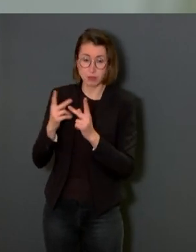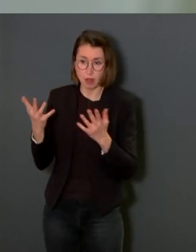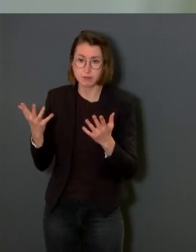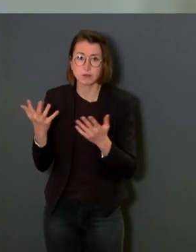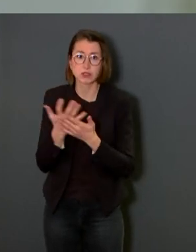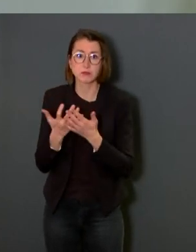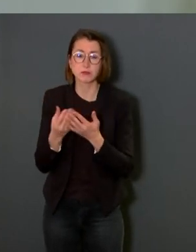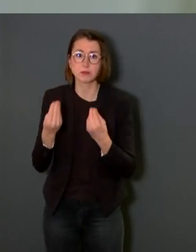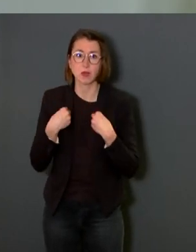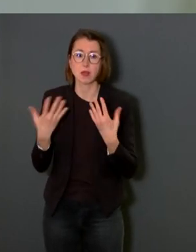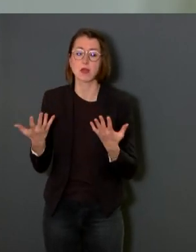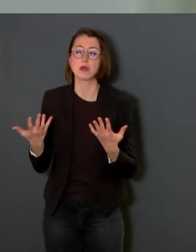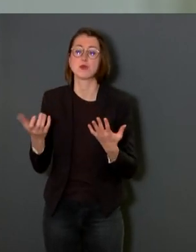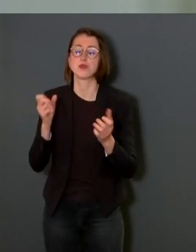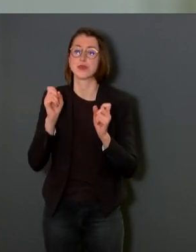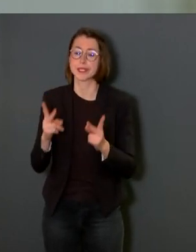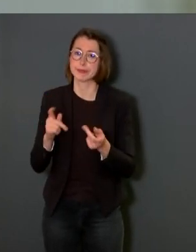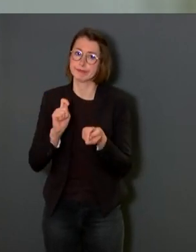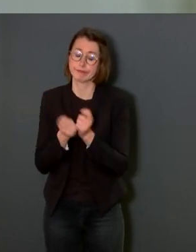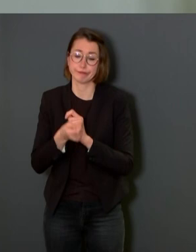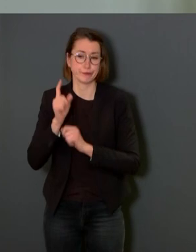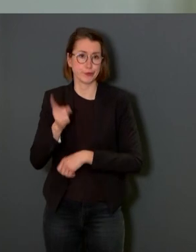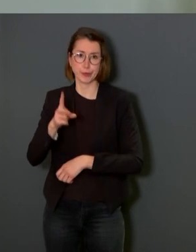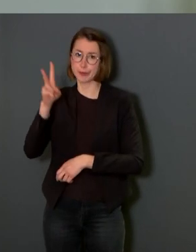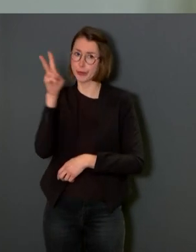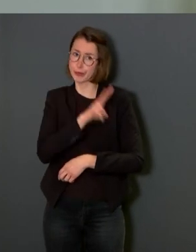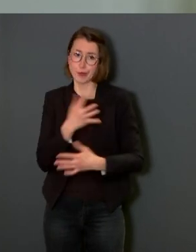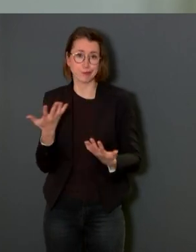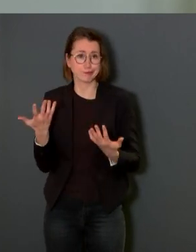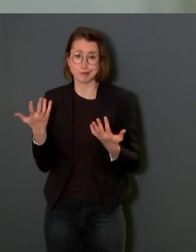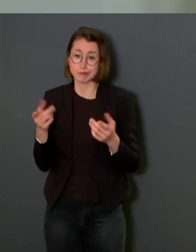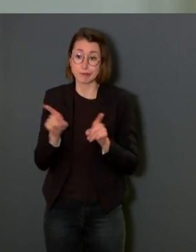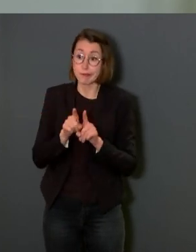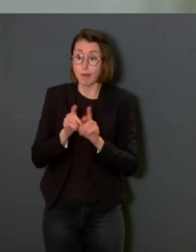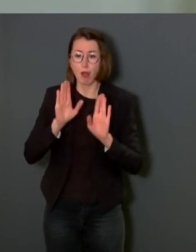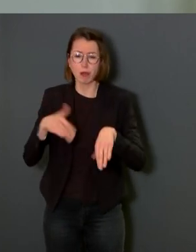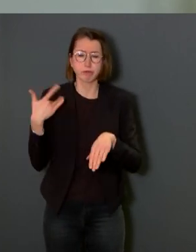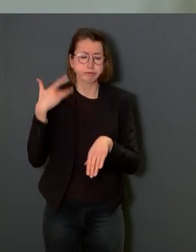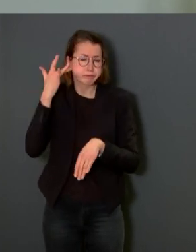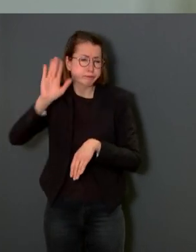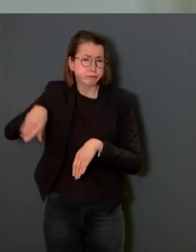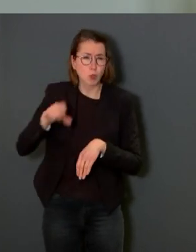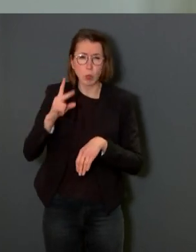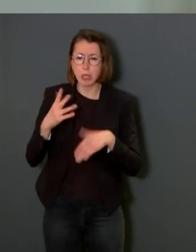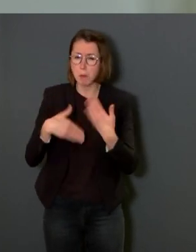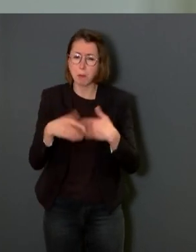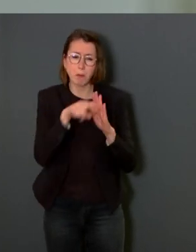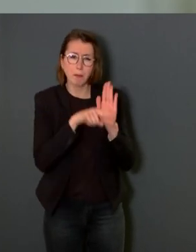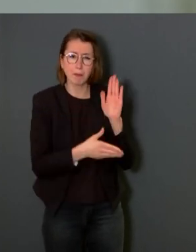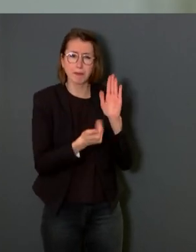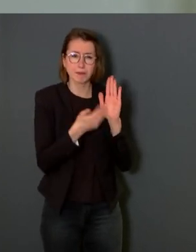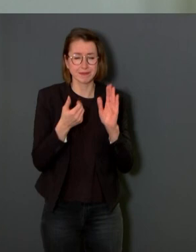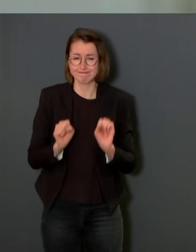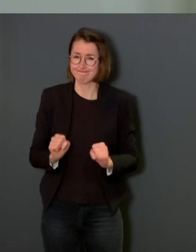et de ne pas peut-être anticiper de mauvaises décisions, que ce soit d'assouplissement, mais parfois aussi de non-assouplissement, de se dire qu'on se